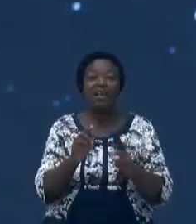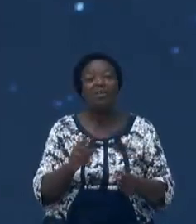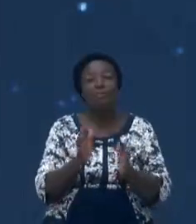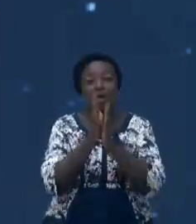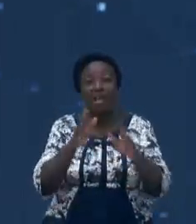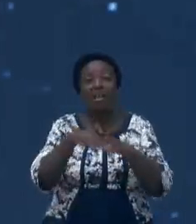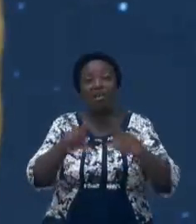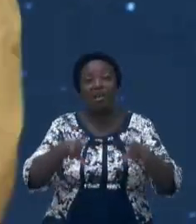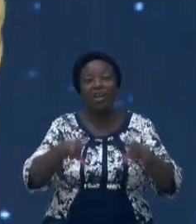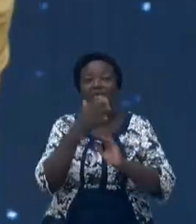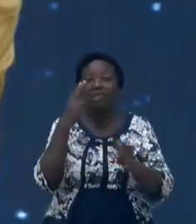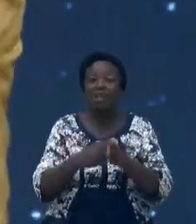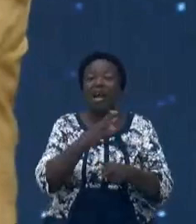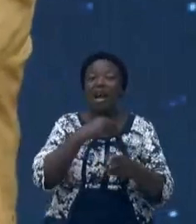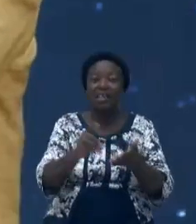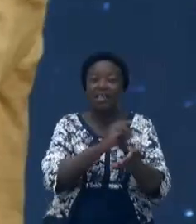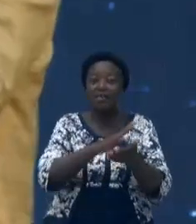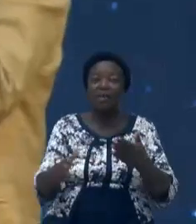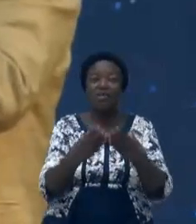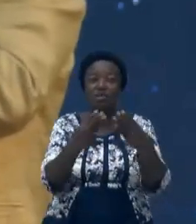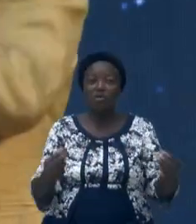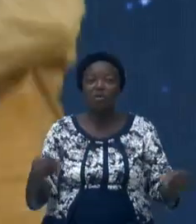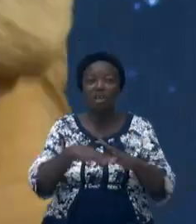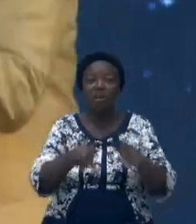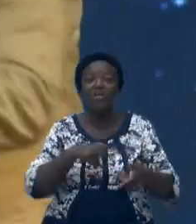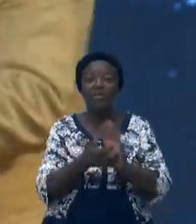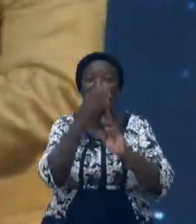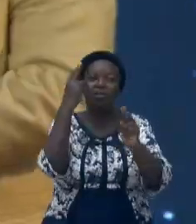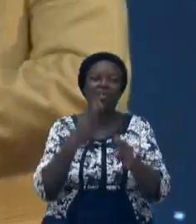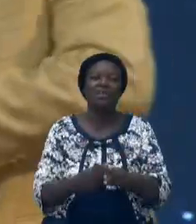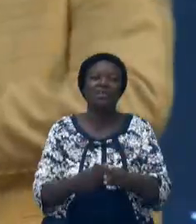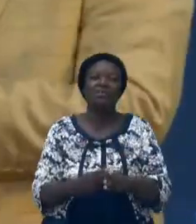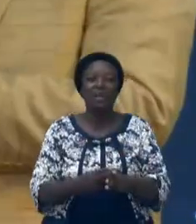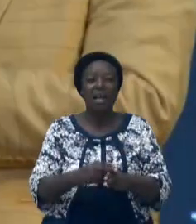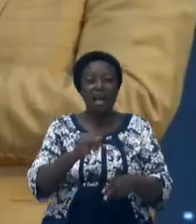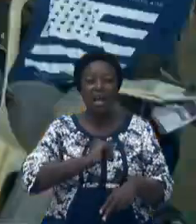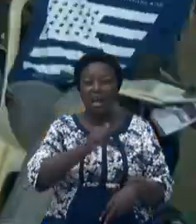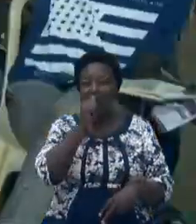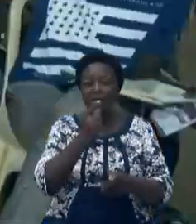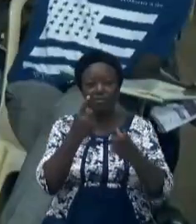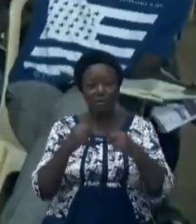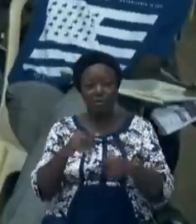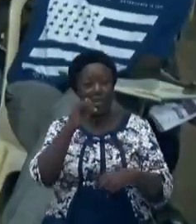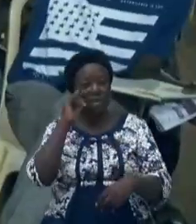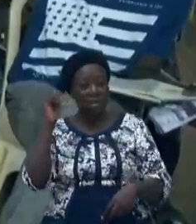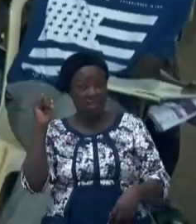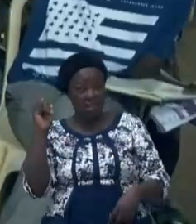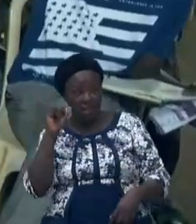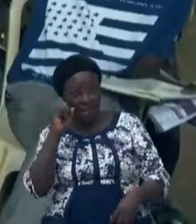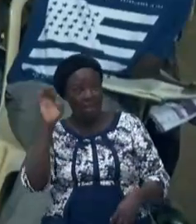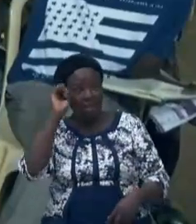les prix y est exaucé dans ta vie la seule chose divine dans ta vie au nom de jésus